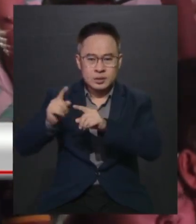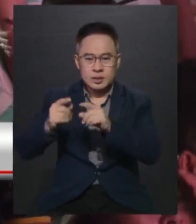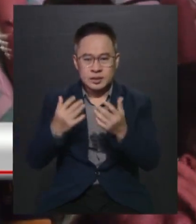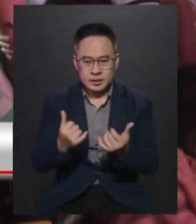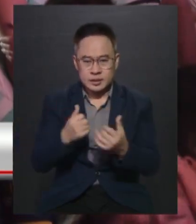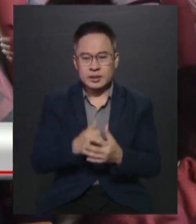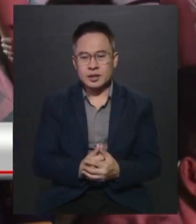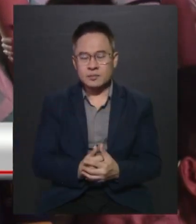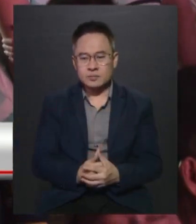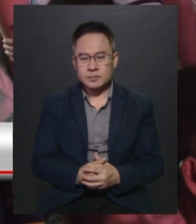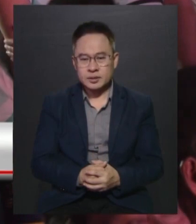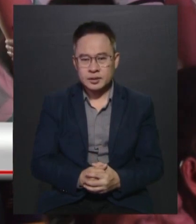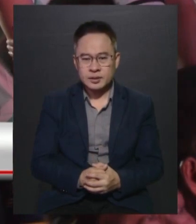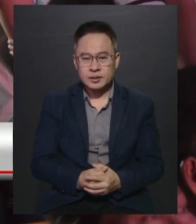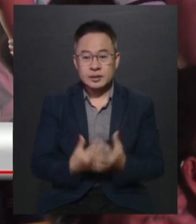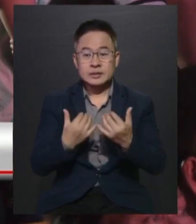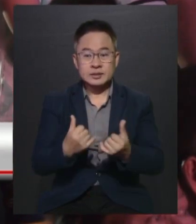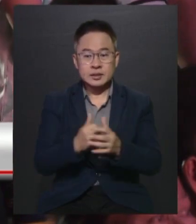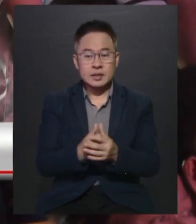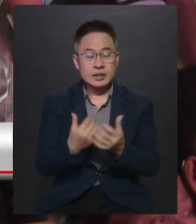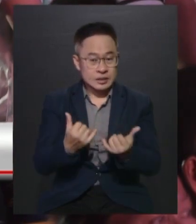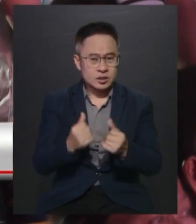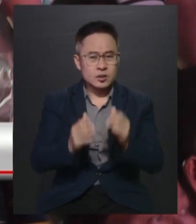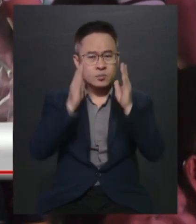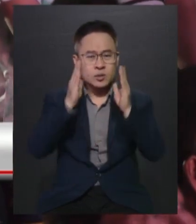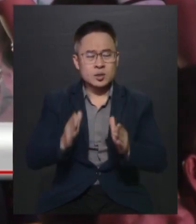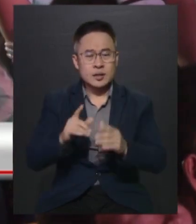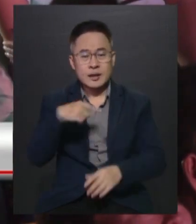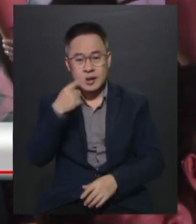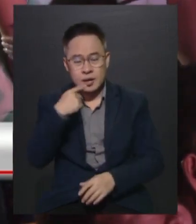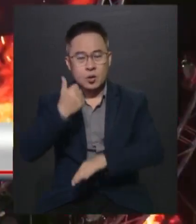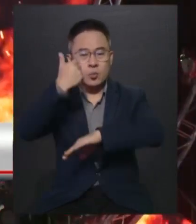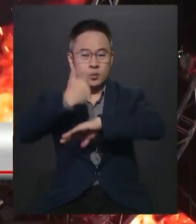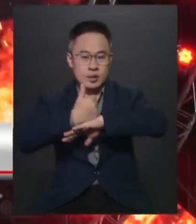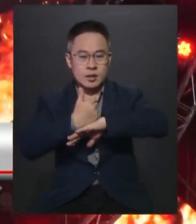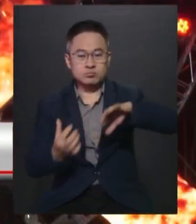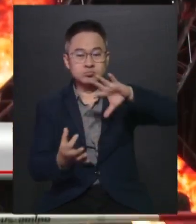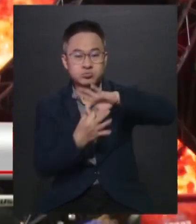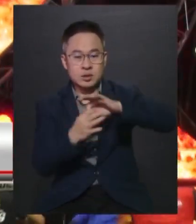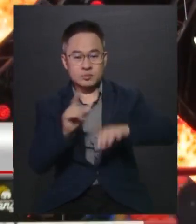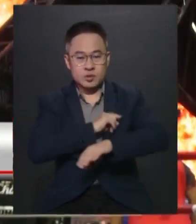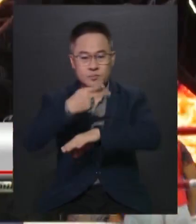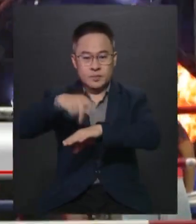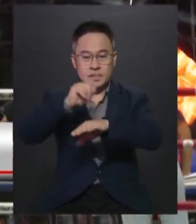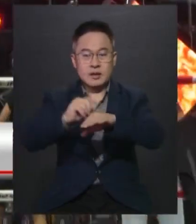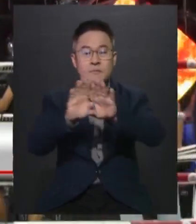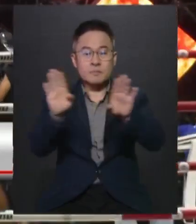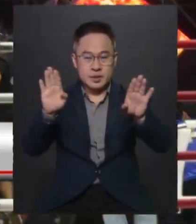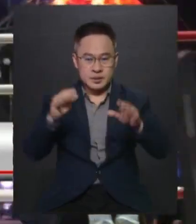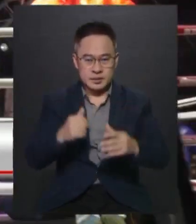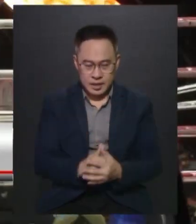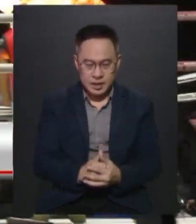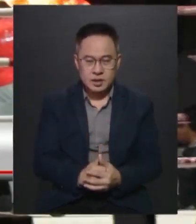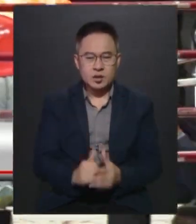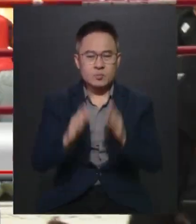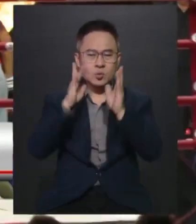แนลจังหวัดบุรีรัมย์ครับซึ่งการแข่งขันก็ได้รับเกียรติจากดร.ก้องศักดิ์ยอดมณีผู้ว่าการการกีฬาแห่งประเทศไทยพร้อมกับ